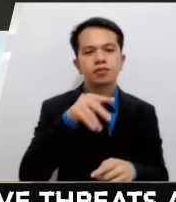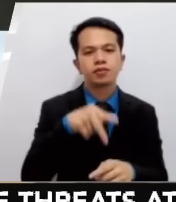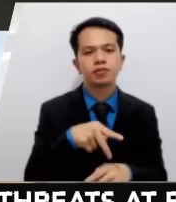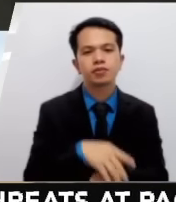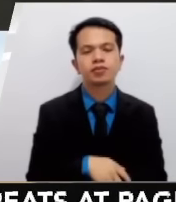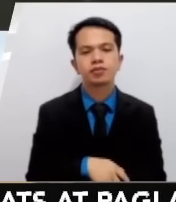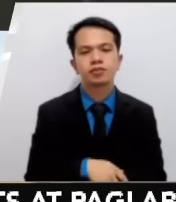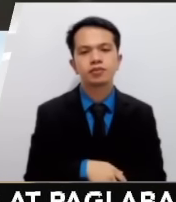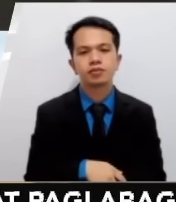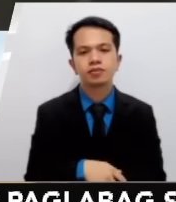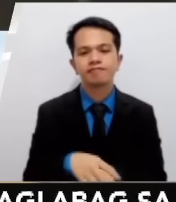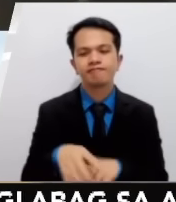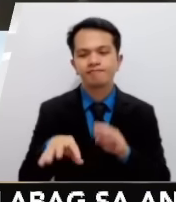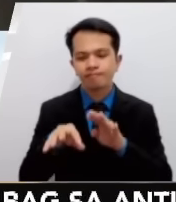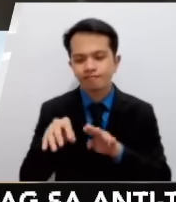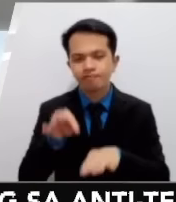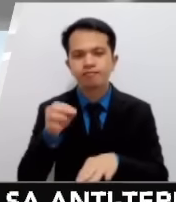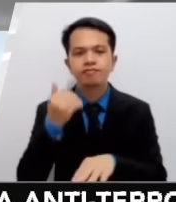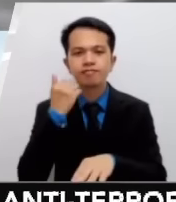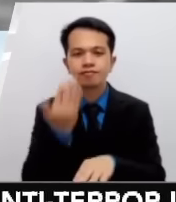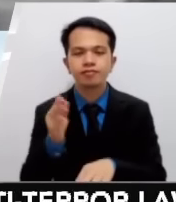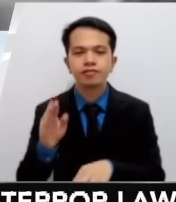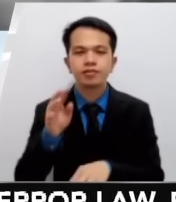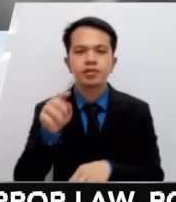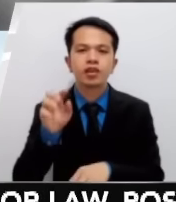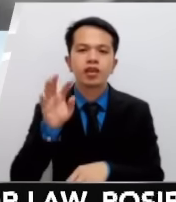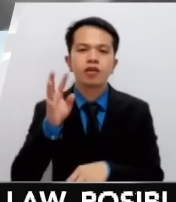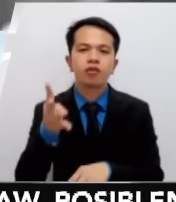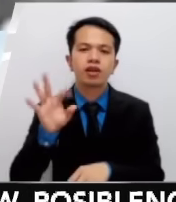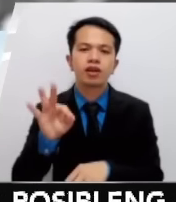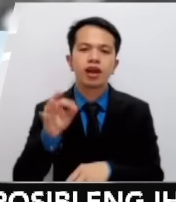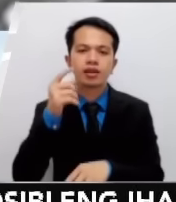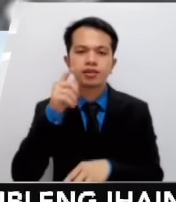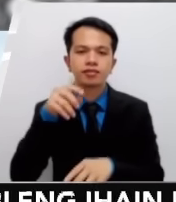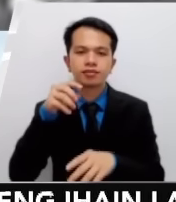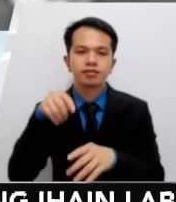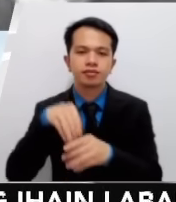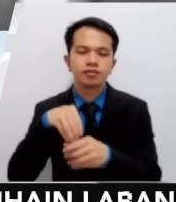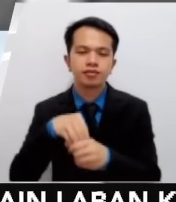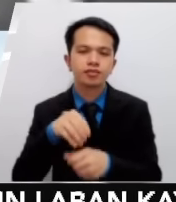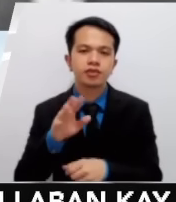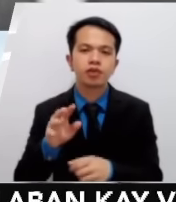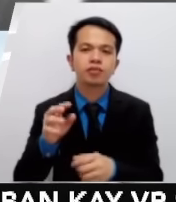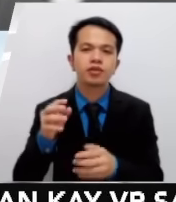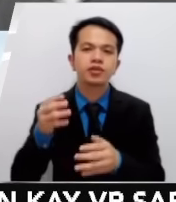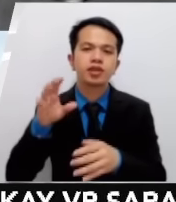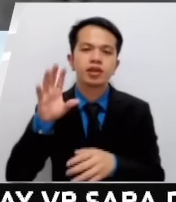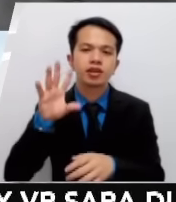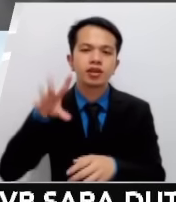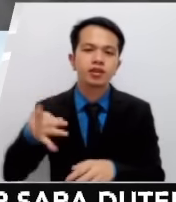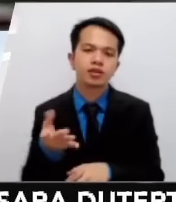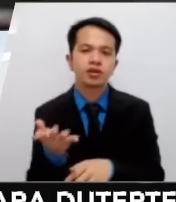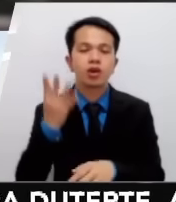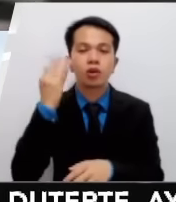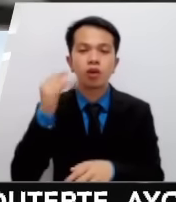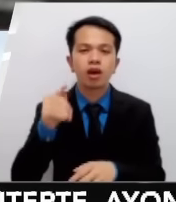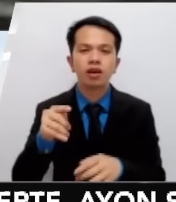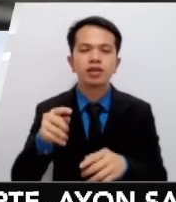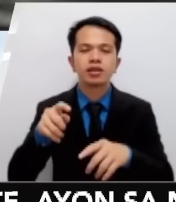Dead on arrival sa ospital ang 49-anyos na lalaking residente ng Barangay Lapasan, Cagayan de Oro City matapos makuryente